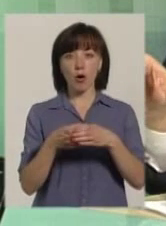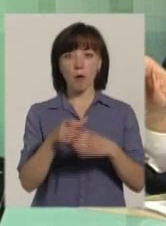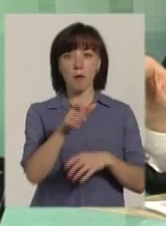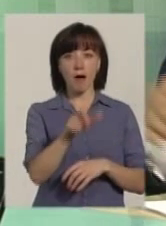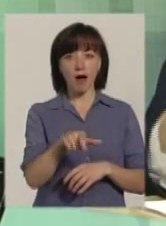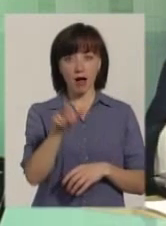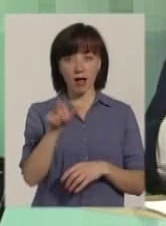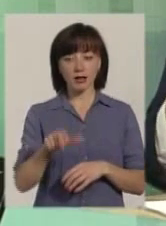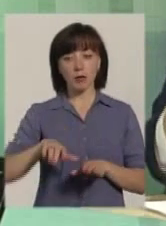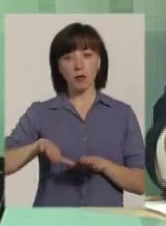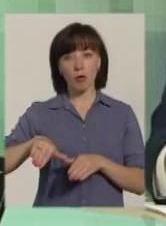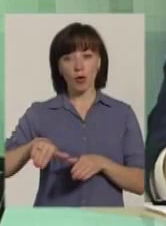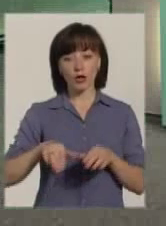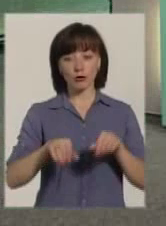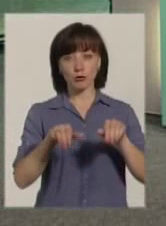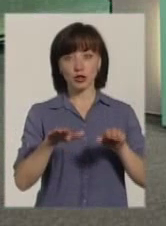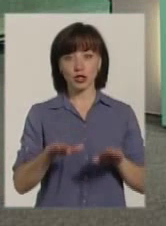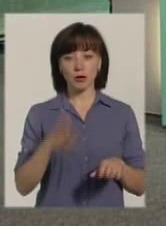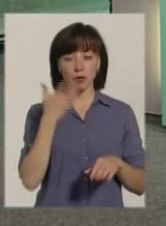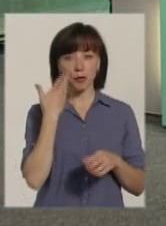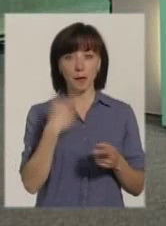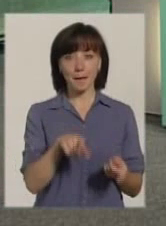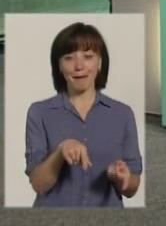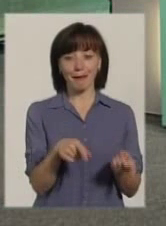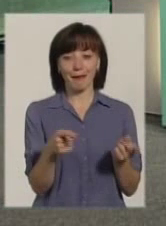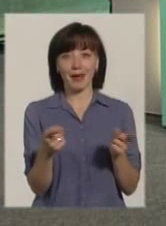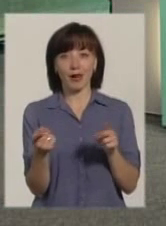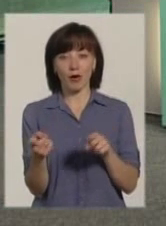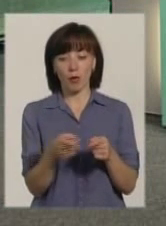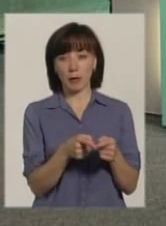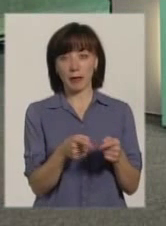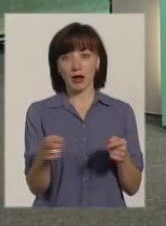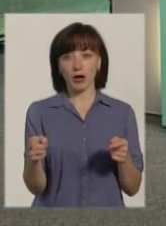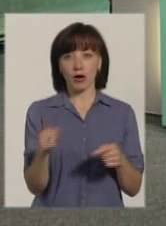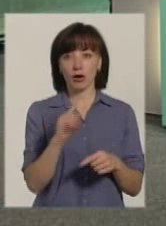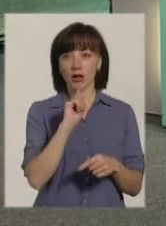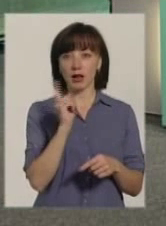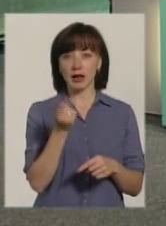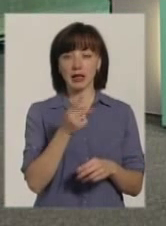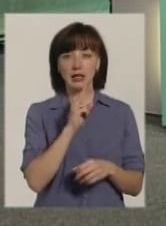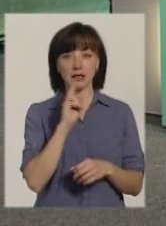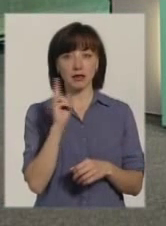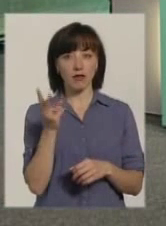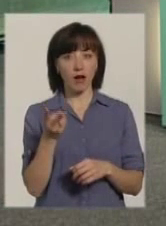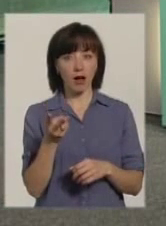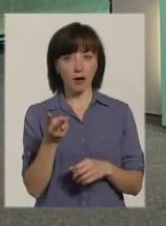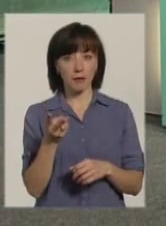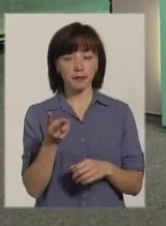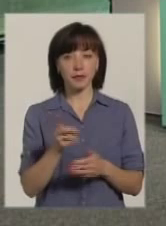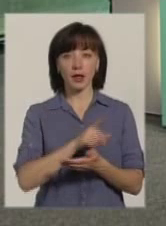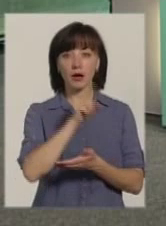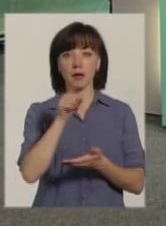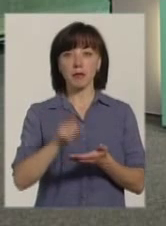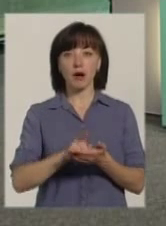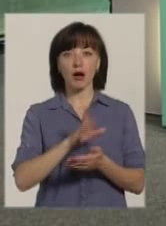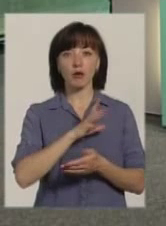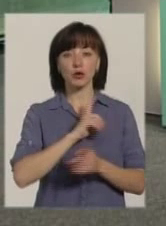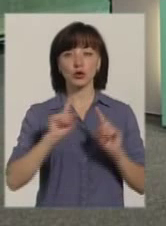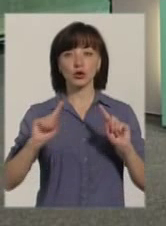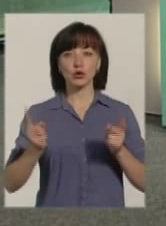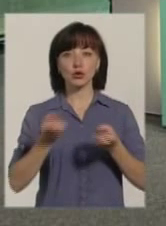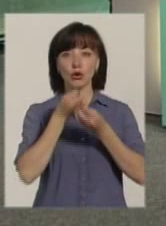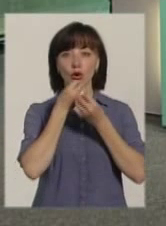потім рішення свої. На періоді переходу, на період 1-2 роки має бути дуже